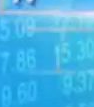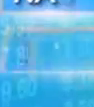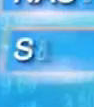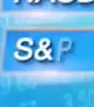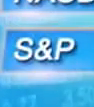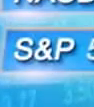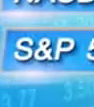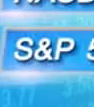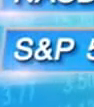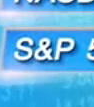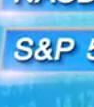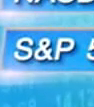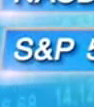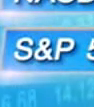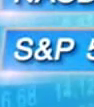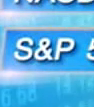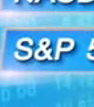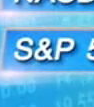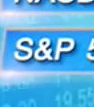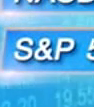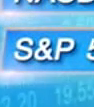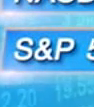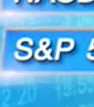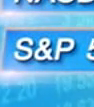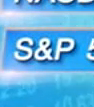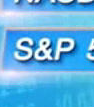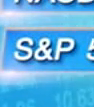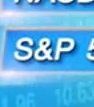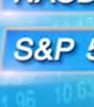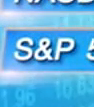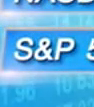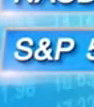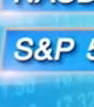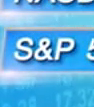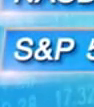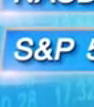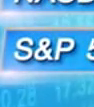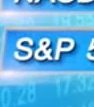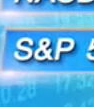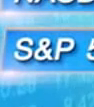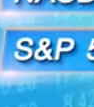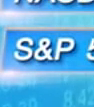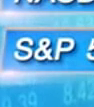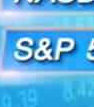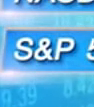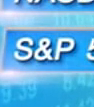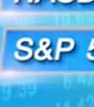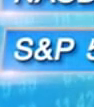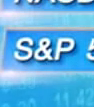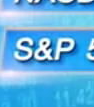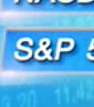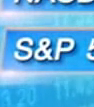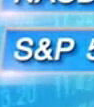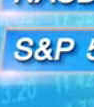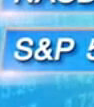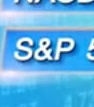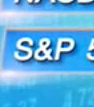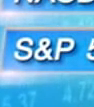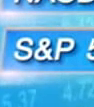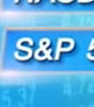สหรัฐเมื่อคืนนี้ดัชนีดาวโจนส์ปรับตัวลดลงไป 49.97 จุดมาปิดที่ระ